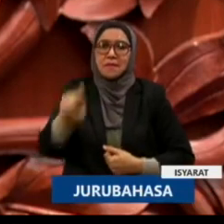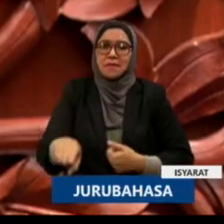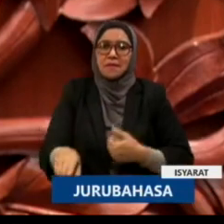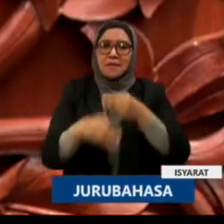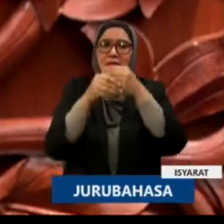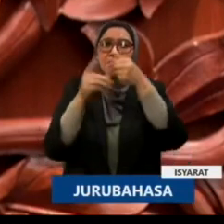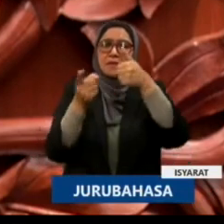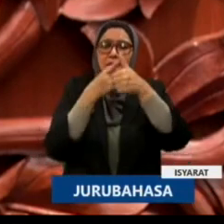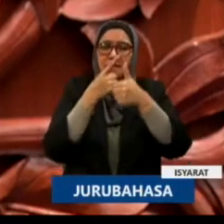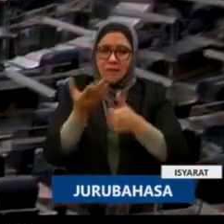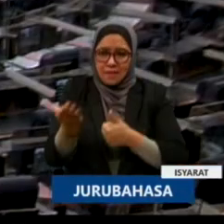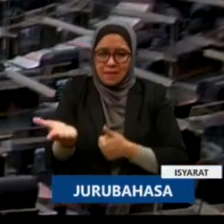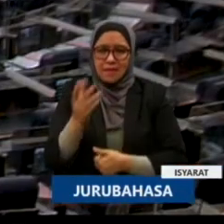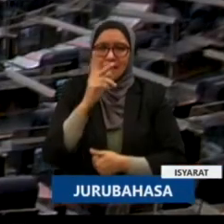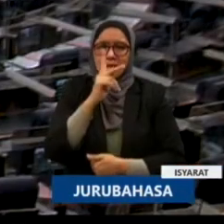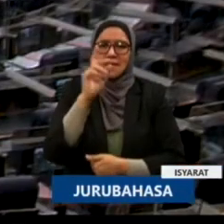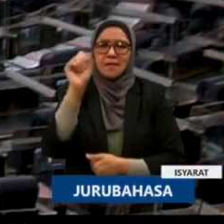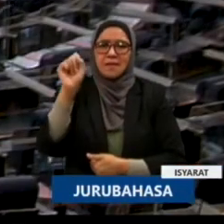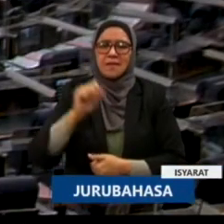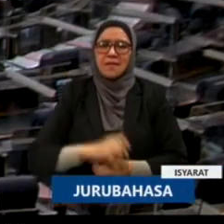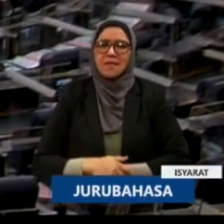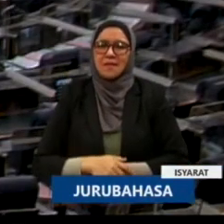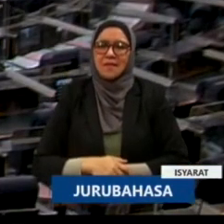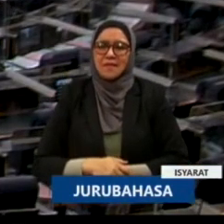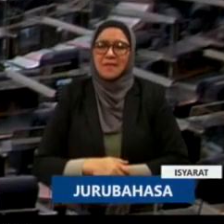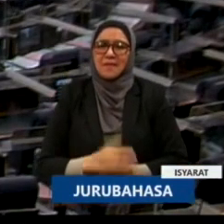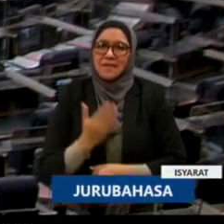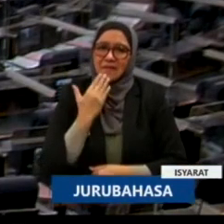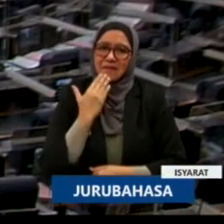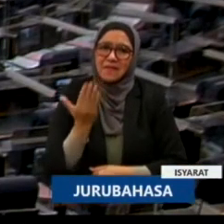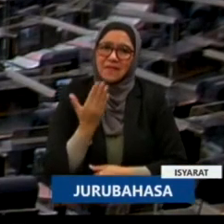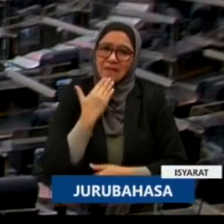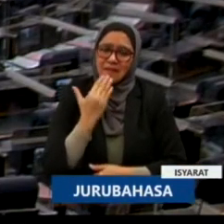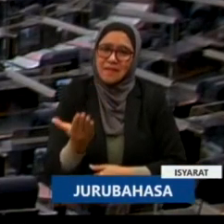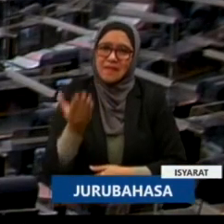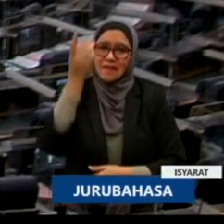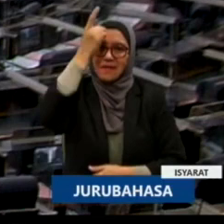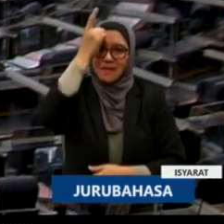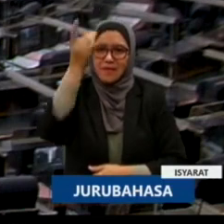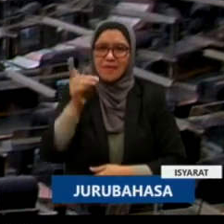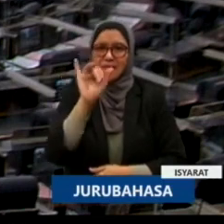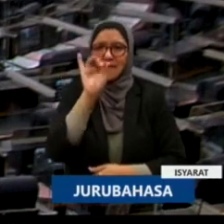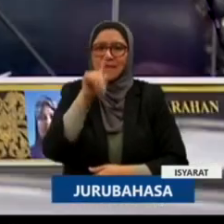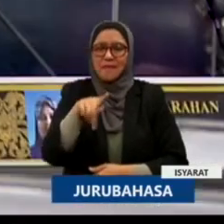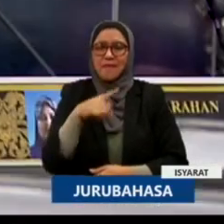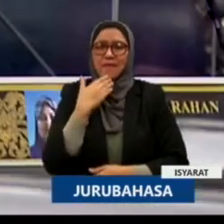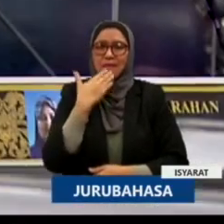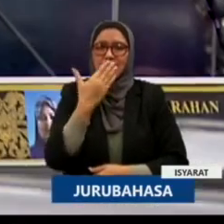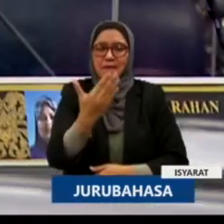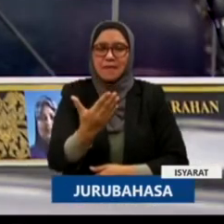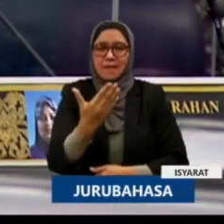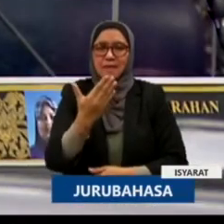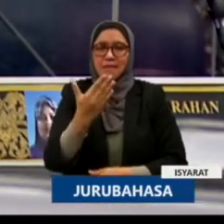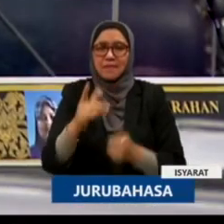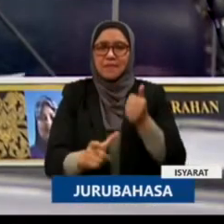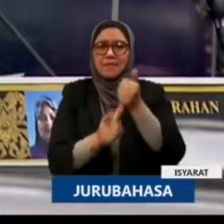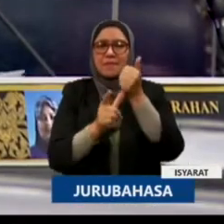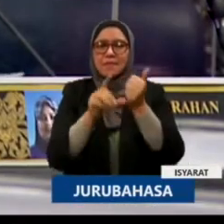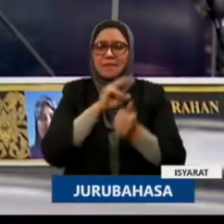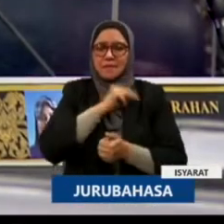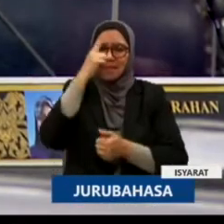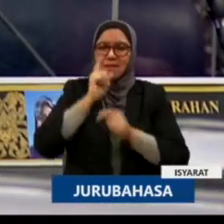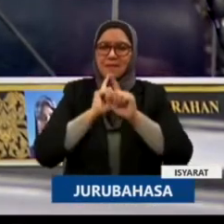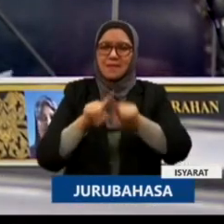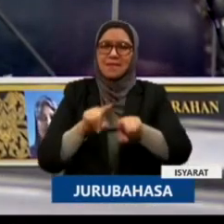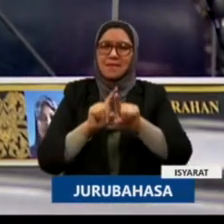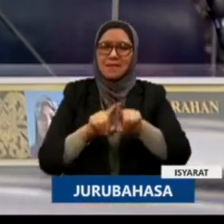samarahan Terima kasih datang petugas terima kasih kepada Iya timbalan menteri atas jawaban itu